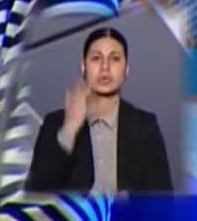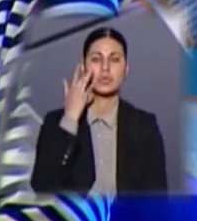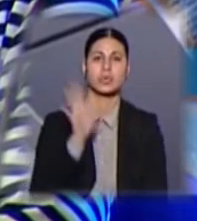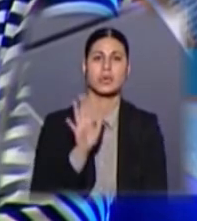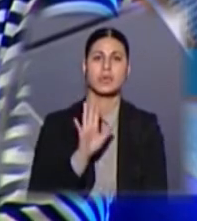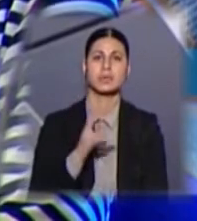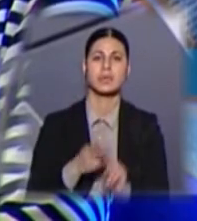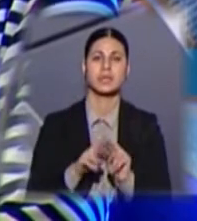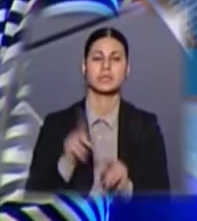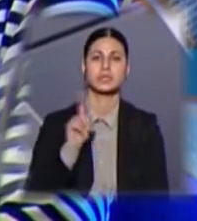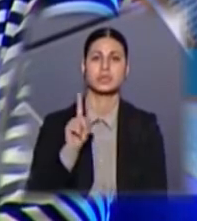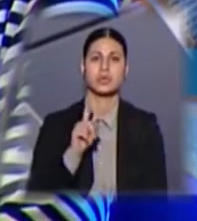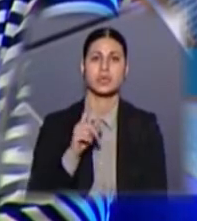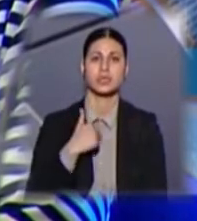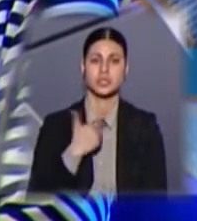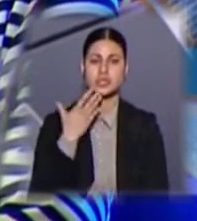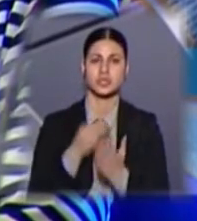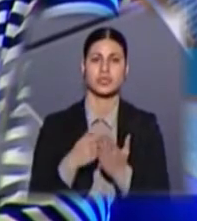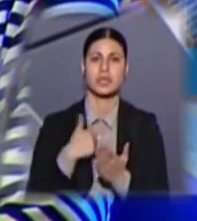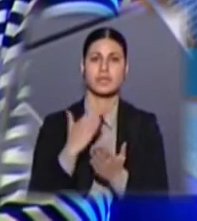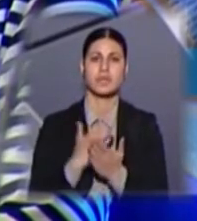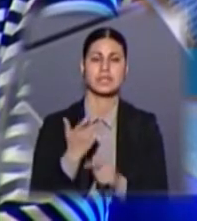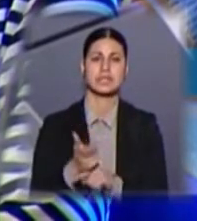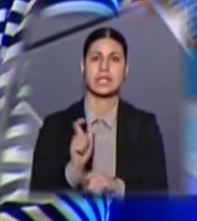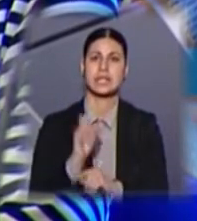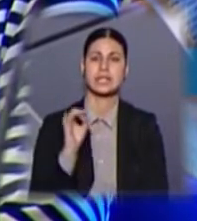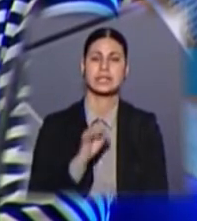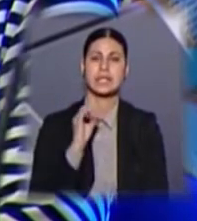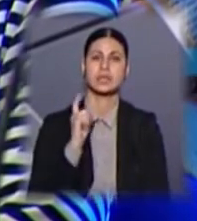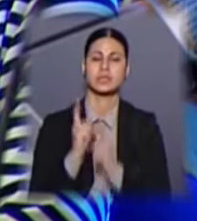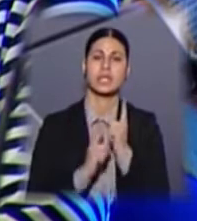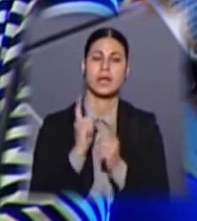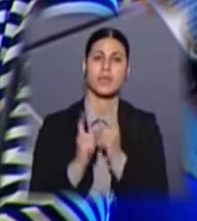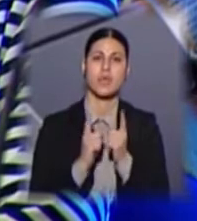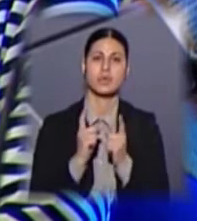დაგვავიწყდება ისიც, რომ ჩვენ ვართ ძალიან საინტერესო რეფორმის